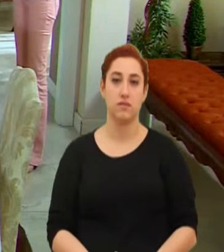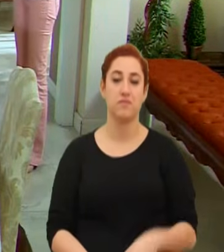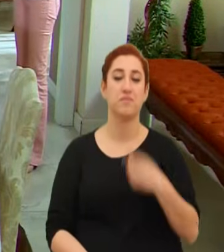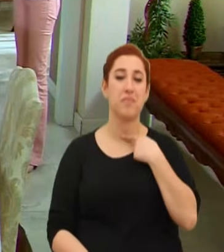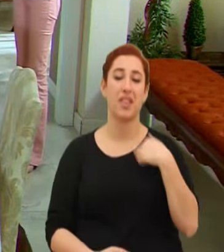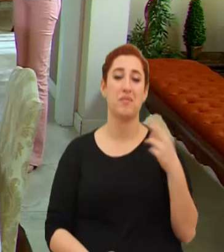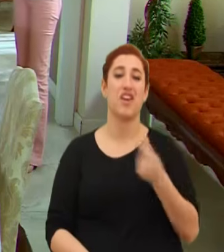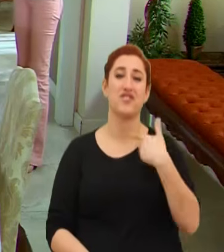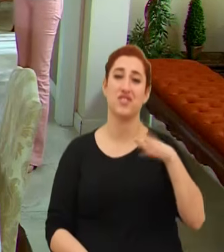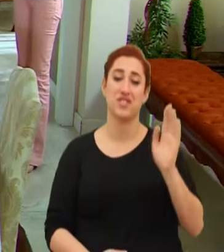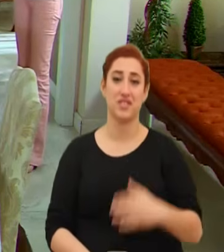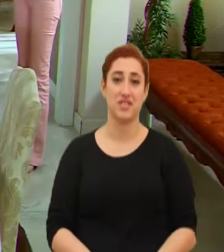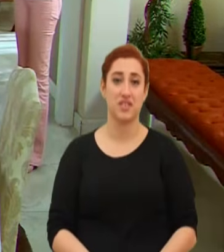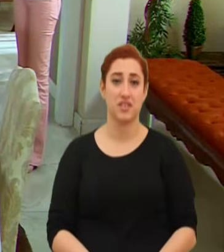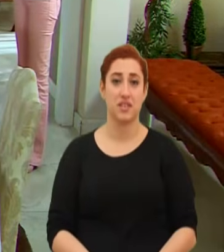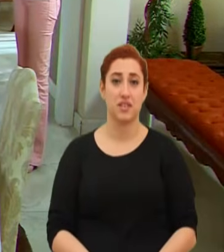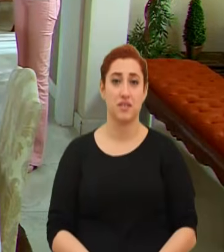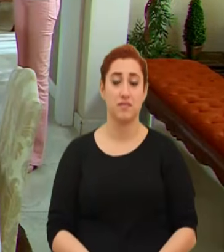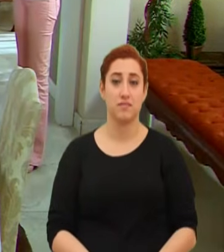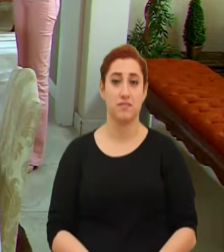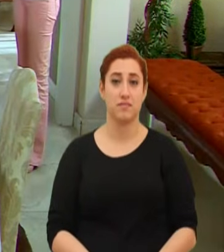İştahım kaçtı benim zaten.